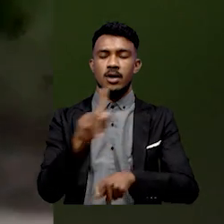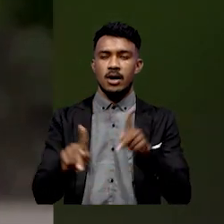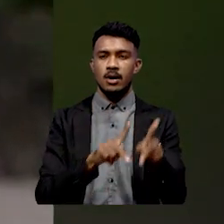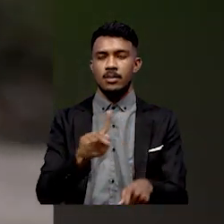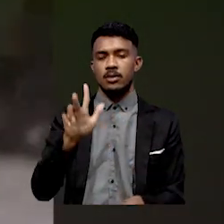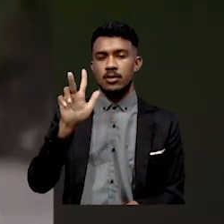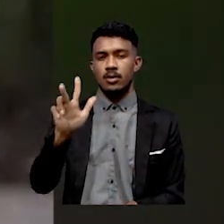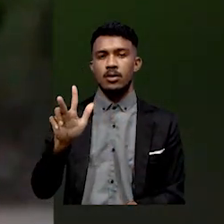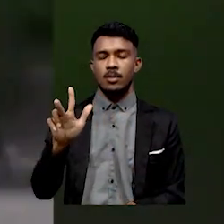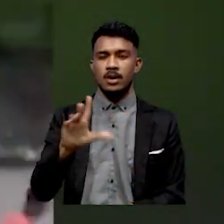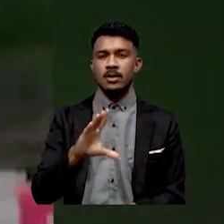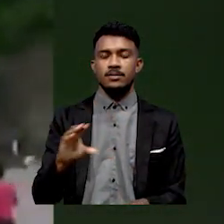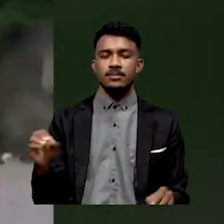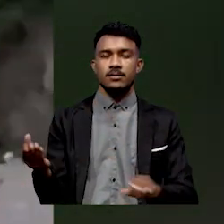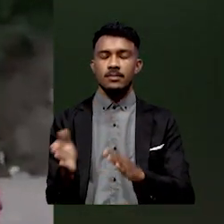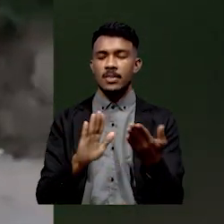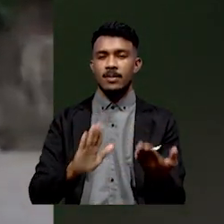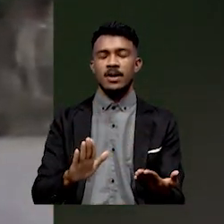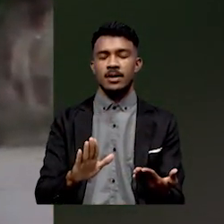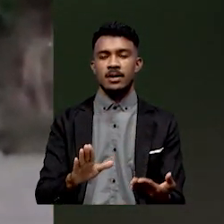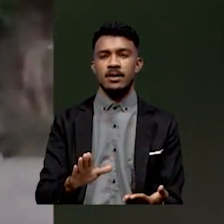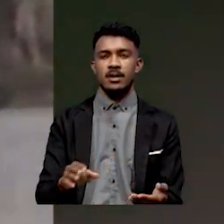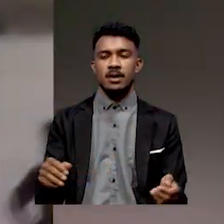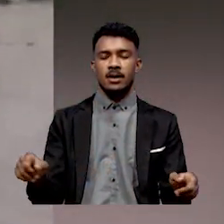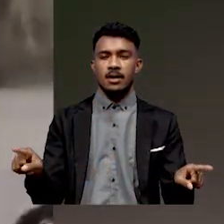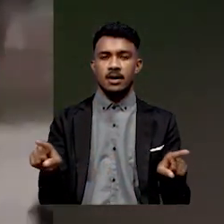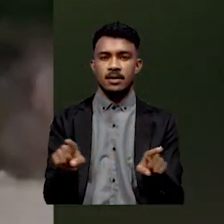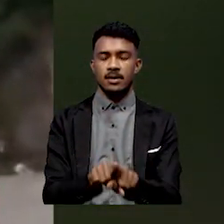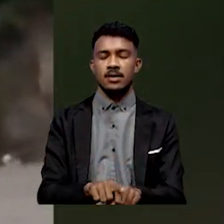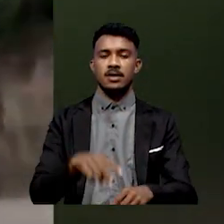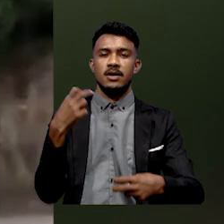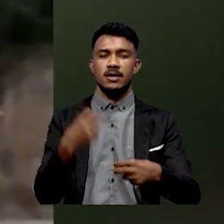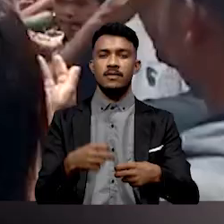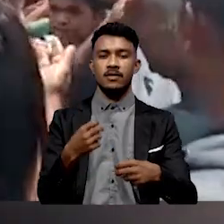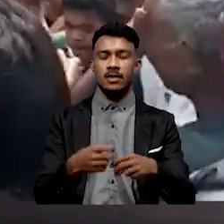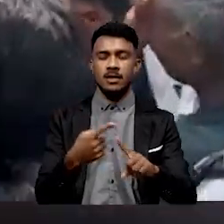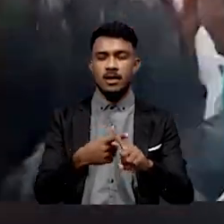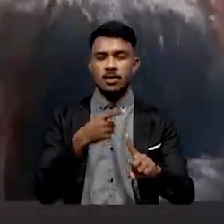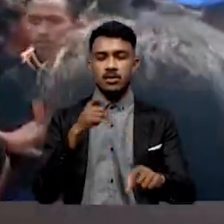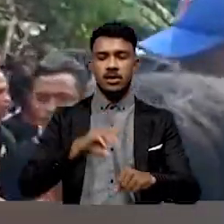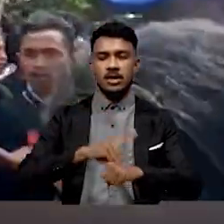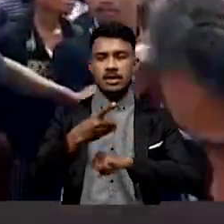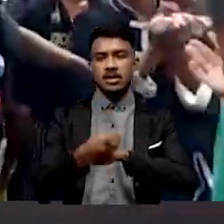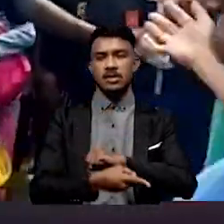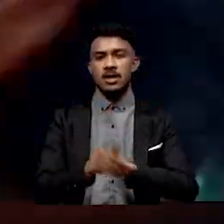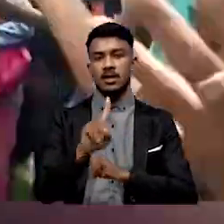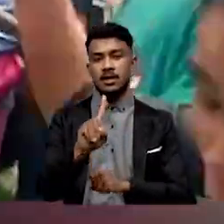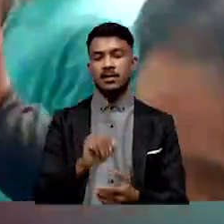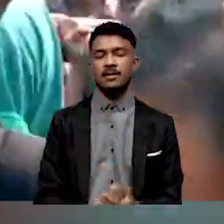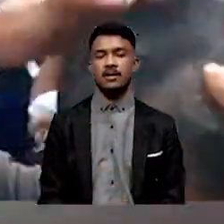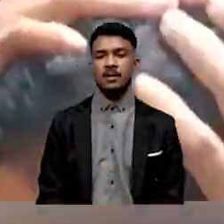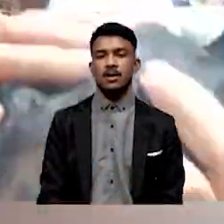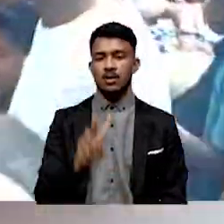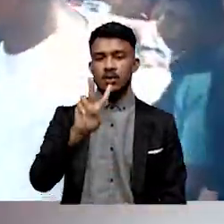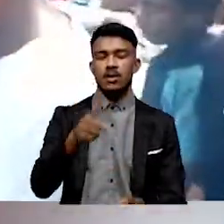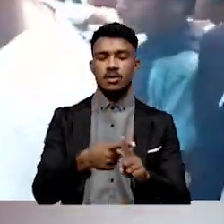ma konfirmadu la konsirania vida nudar konsekuensia husi desastre natural idane. Nain rua husi